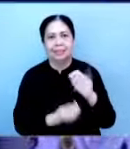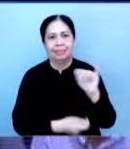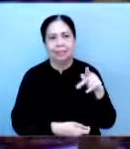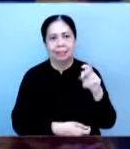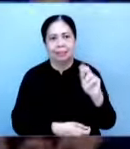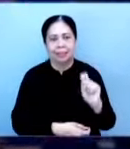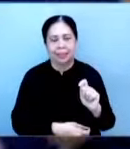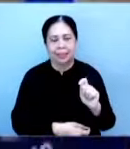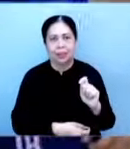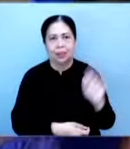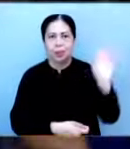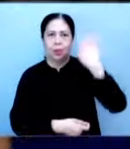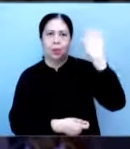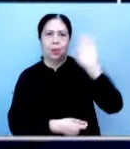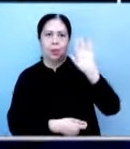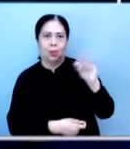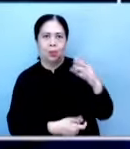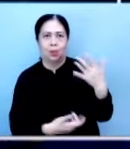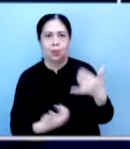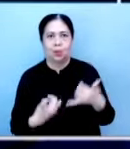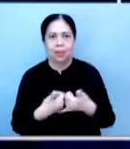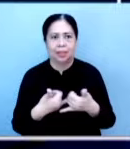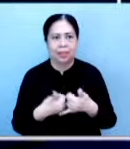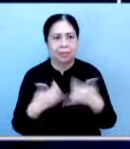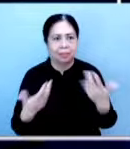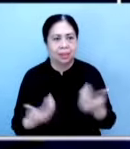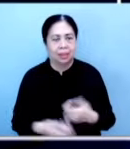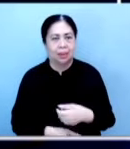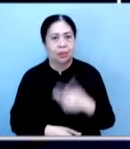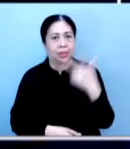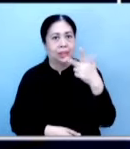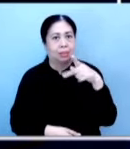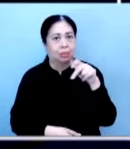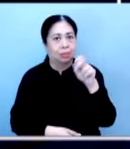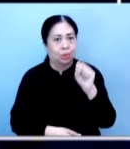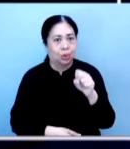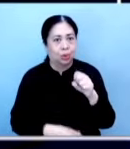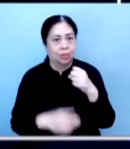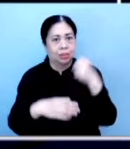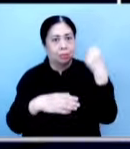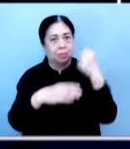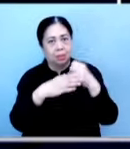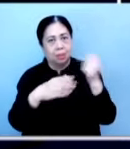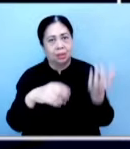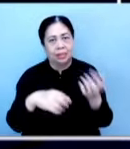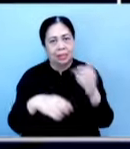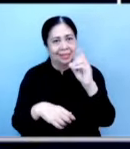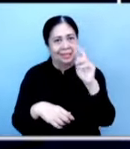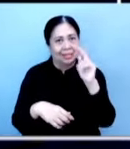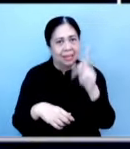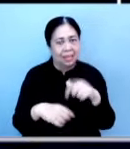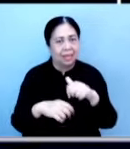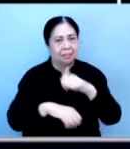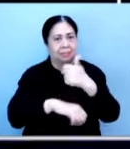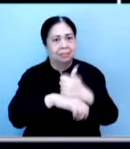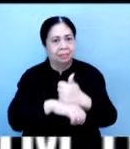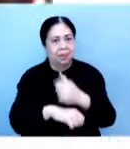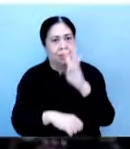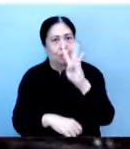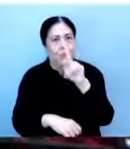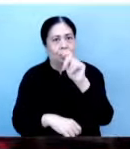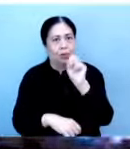team Ngayong taon dahil tatlong puntos ang katumbas na mga Dunk at meron ding itinalagang